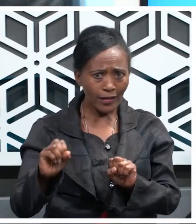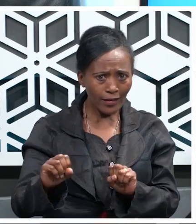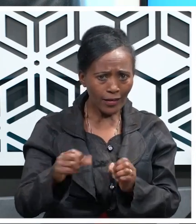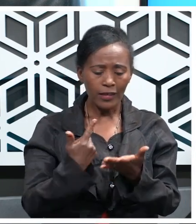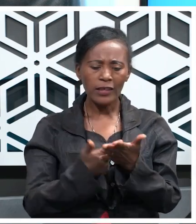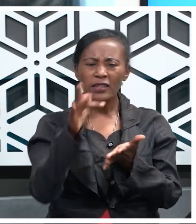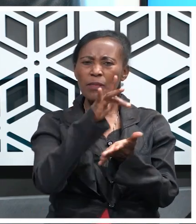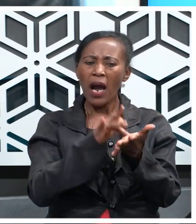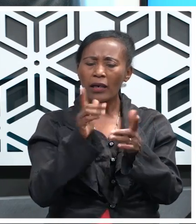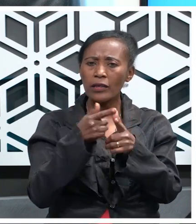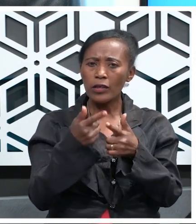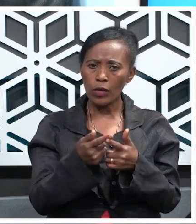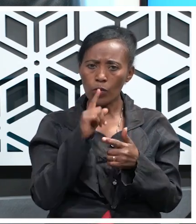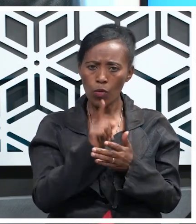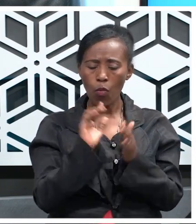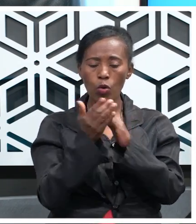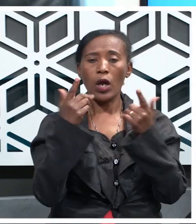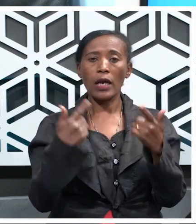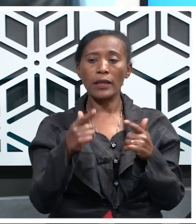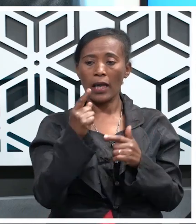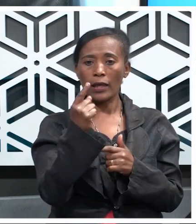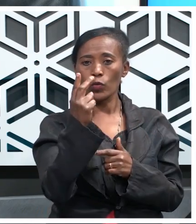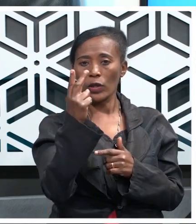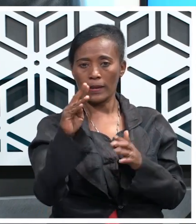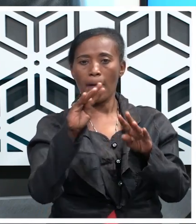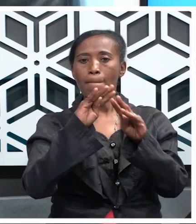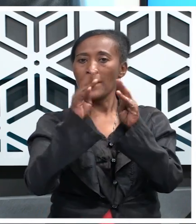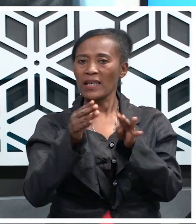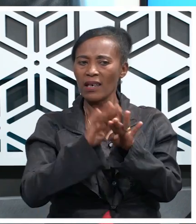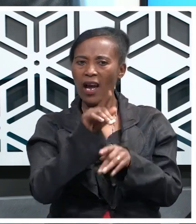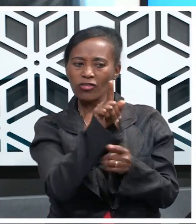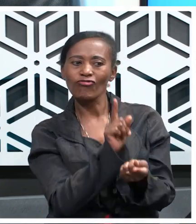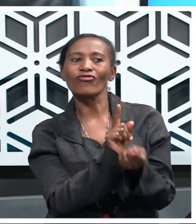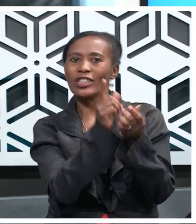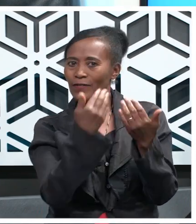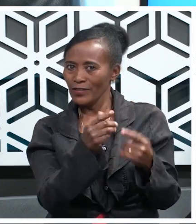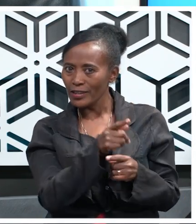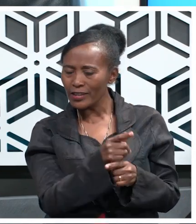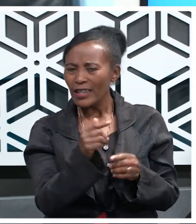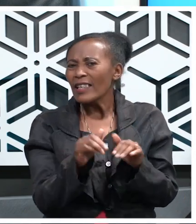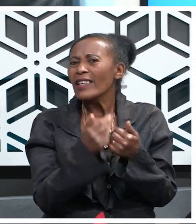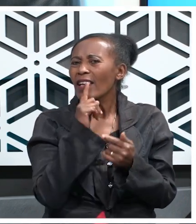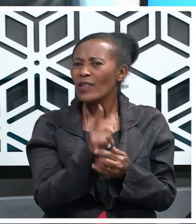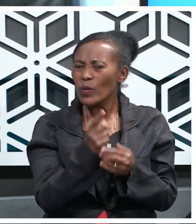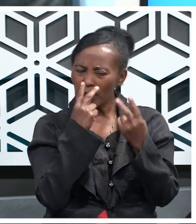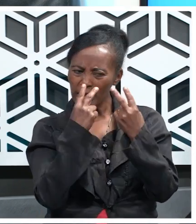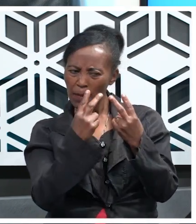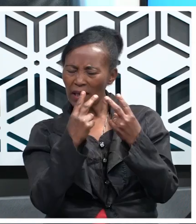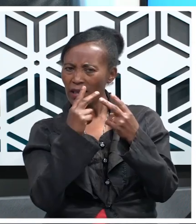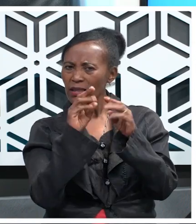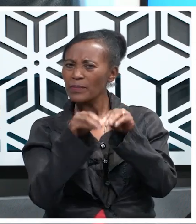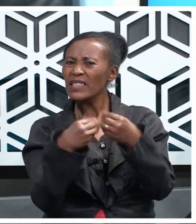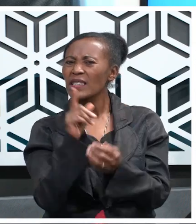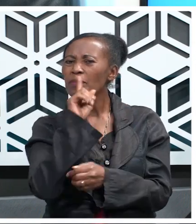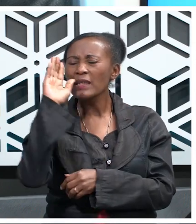እናያለን። ከነዚህ መካከል ደግሞ በሆኑ አጋጣሚዎች አንድ ሁለት መድረኮች ላይ አንቺን አገኘውሽ። እንዴት ነው